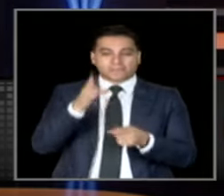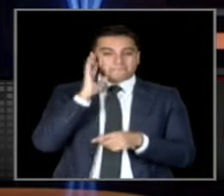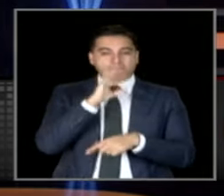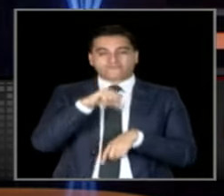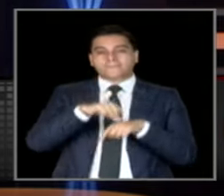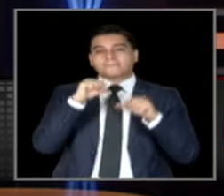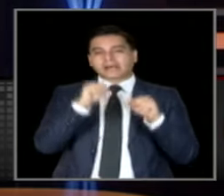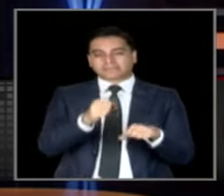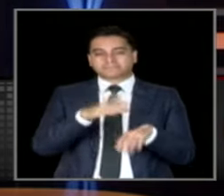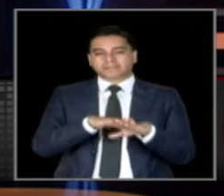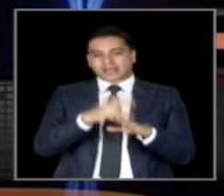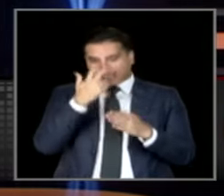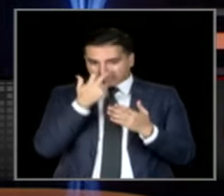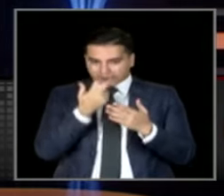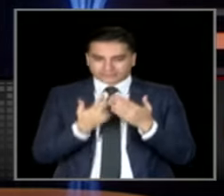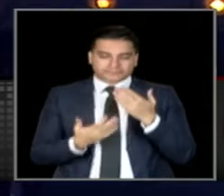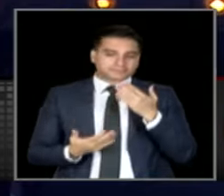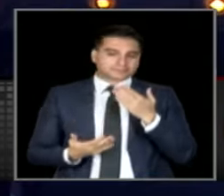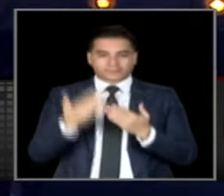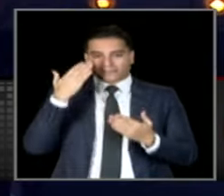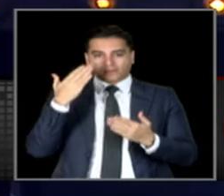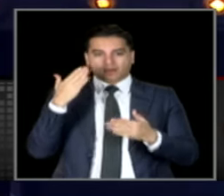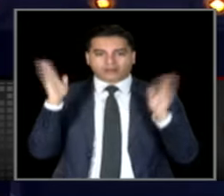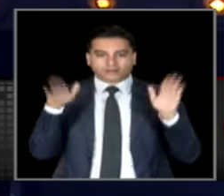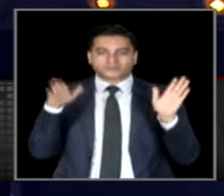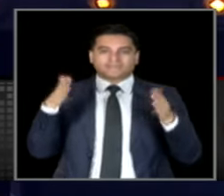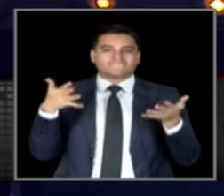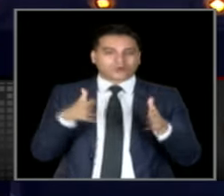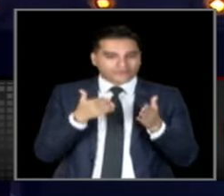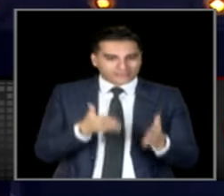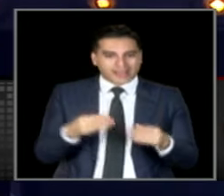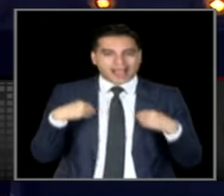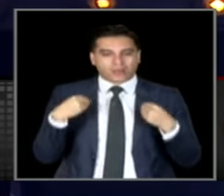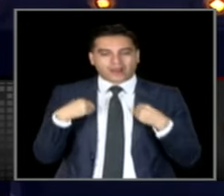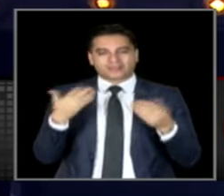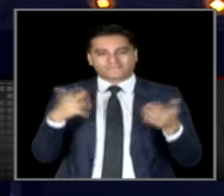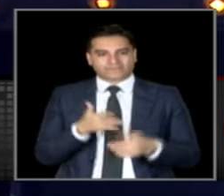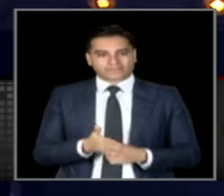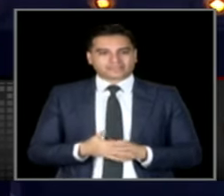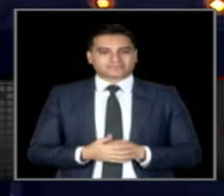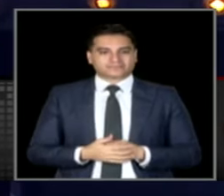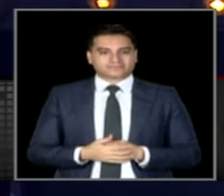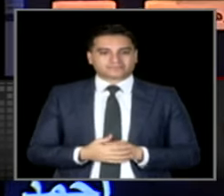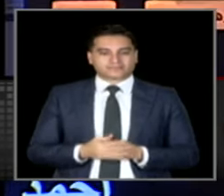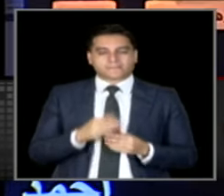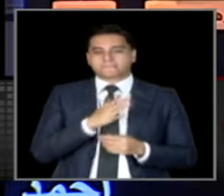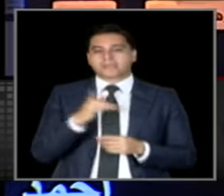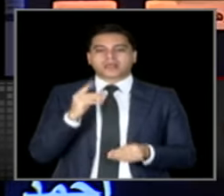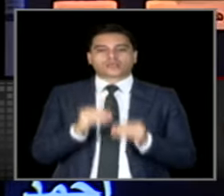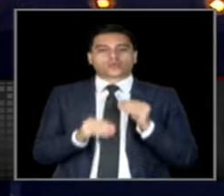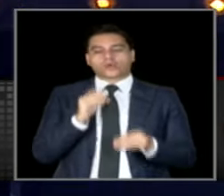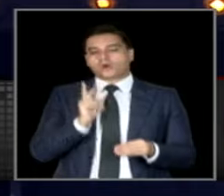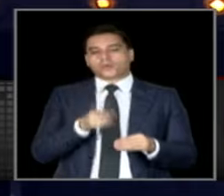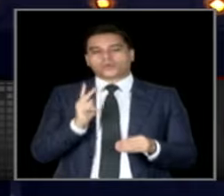موطن للعديد من الطيور والحيوانات، مئات الأنواع.